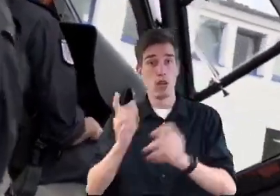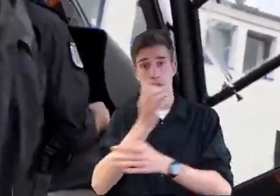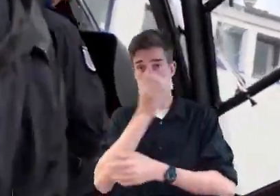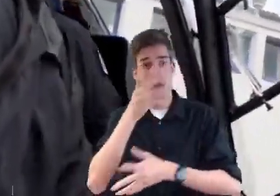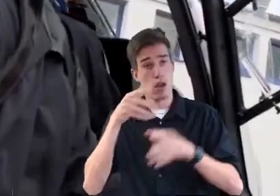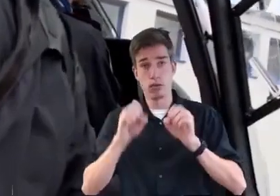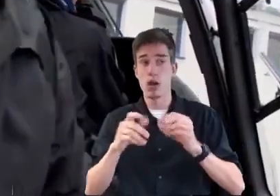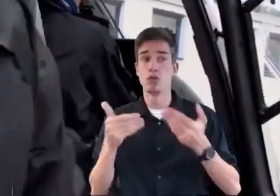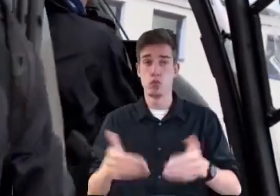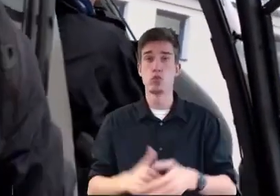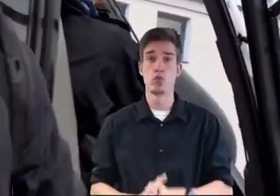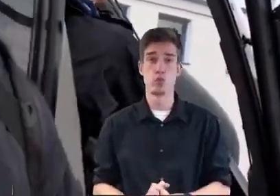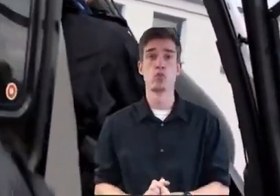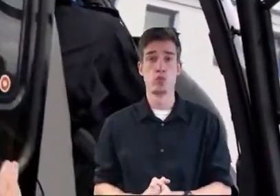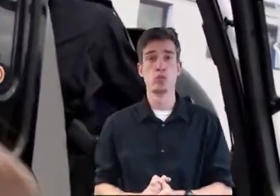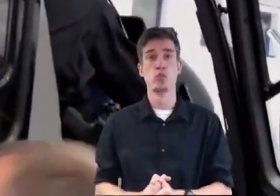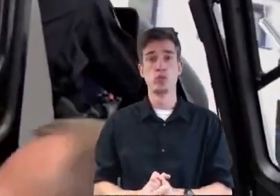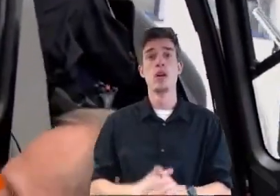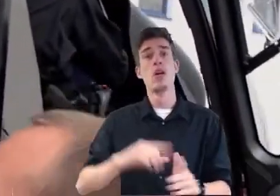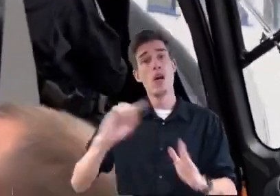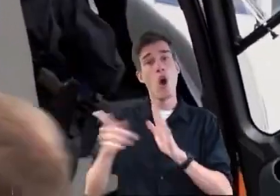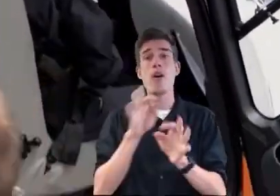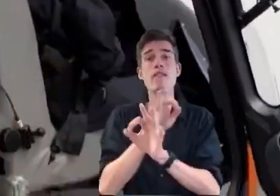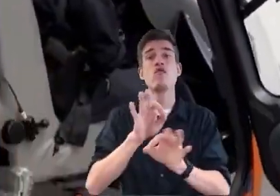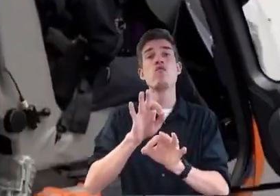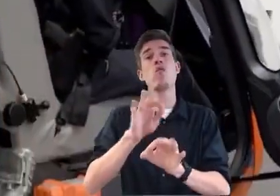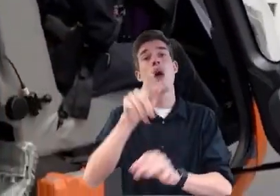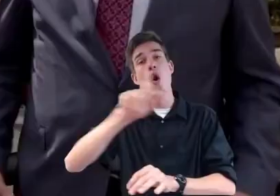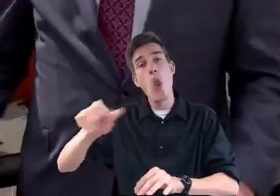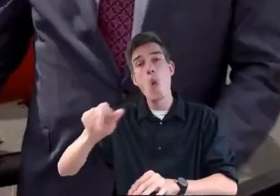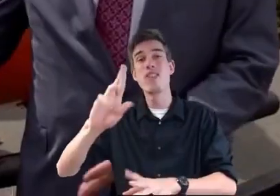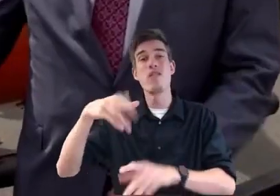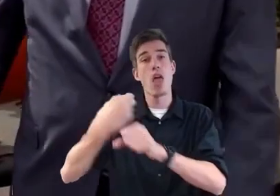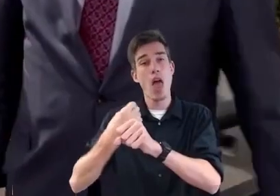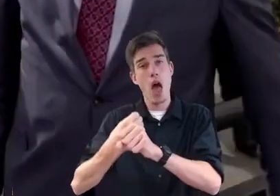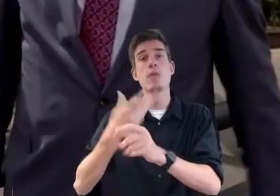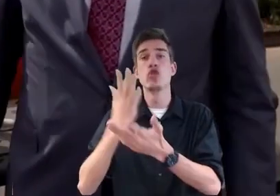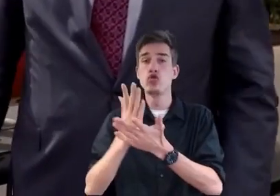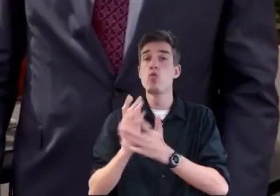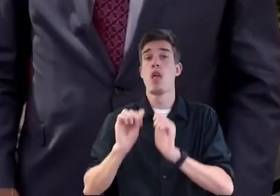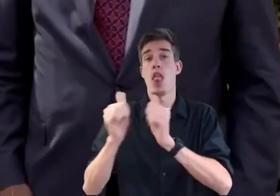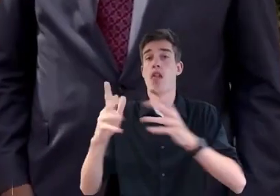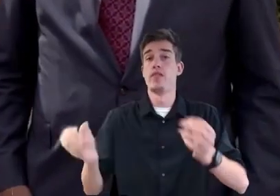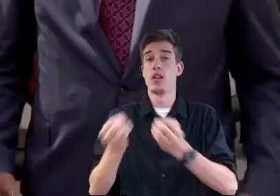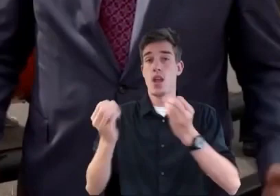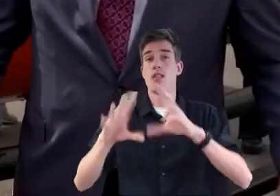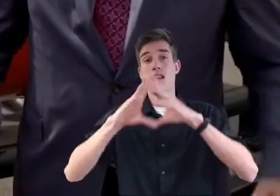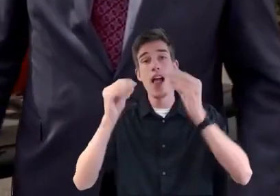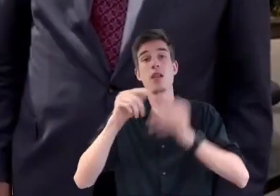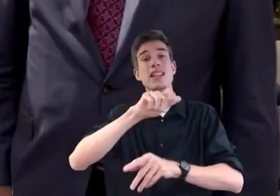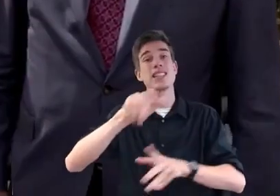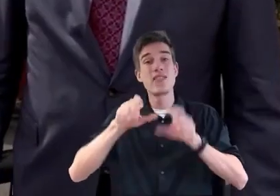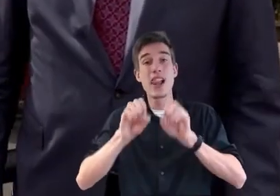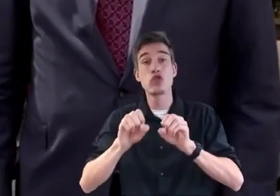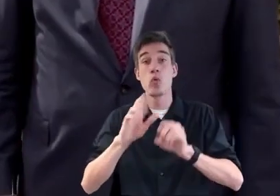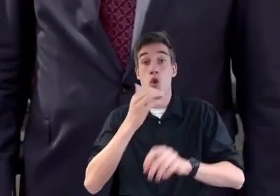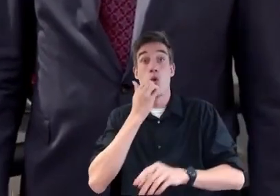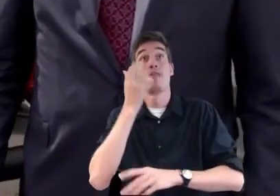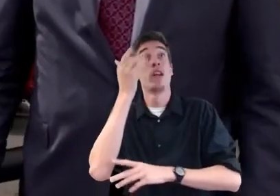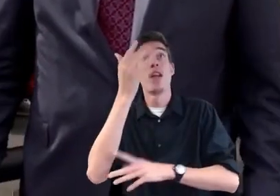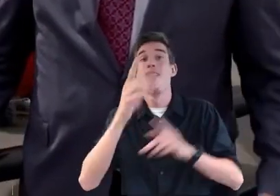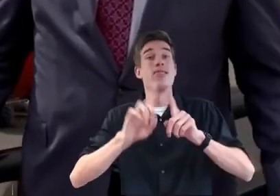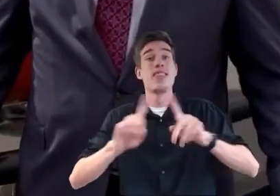der friedensmäßige Einsatz auch schon dem Training der Besatzung, der Piloten, um auf den Zivilschutzfall, der hoffentlich nie